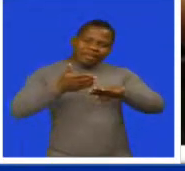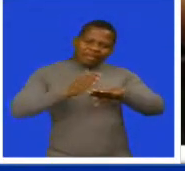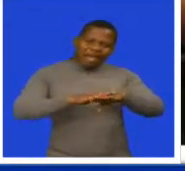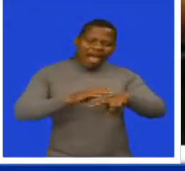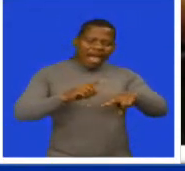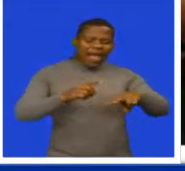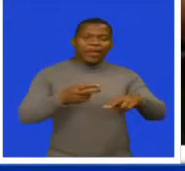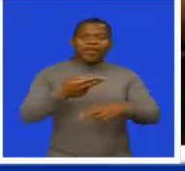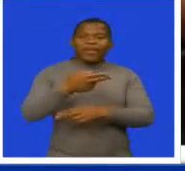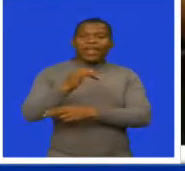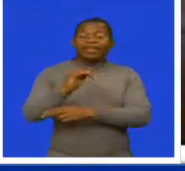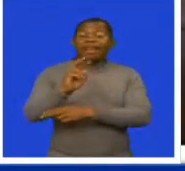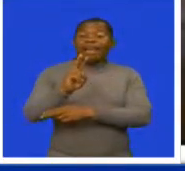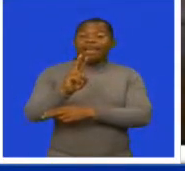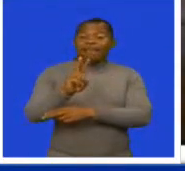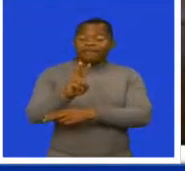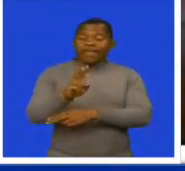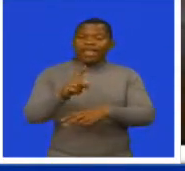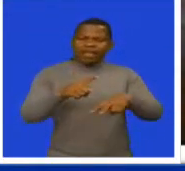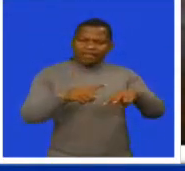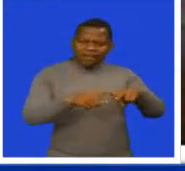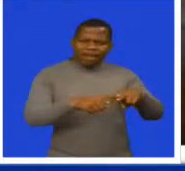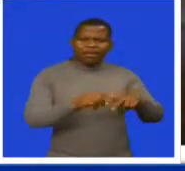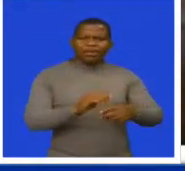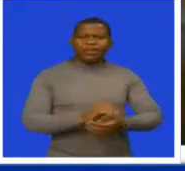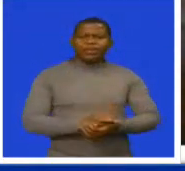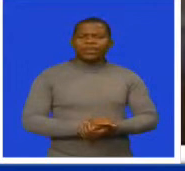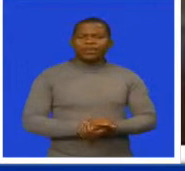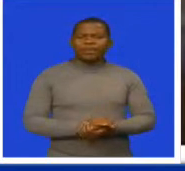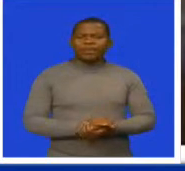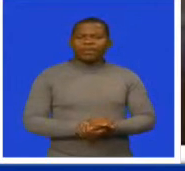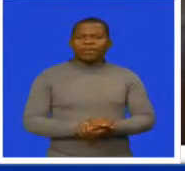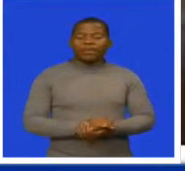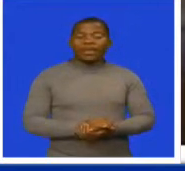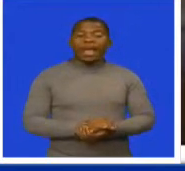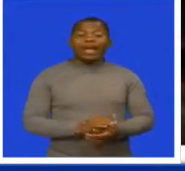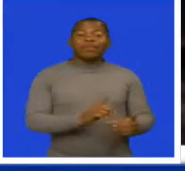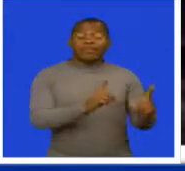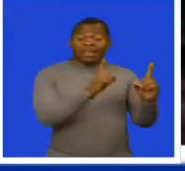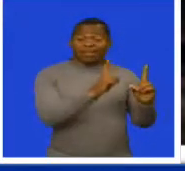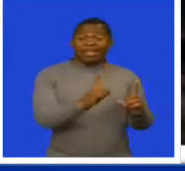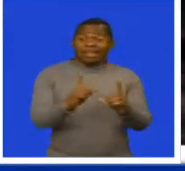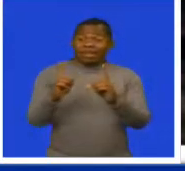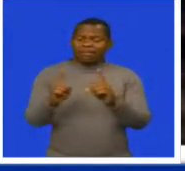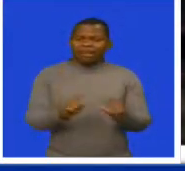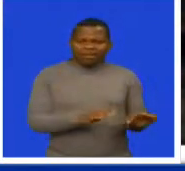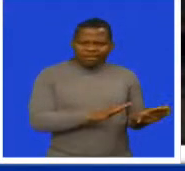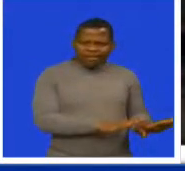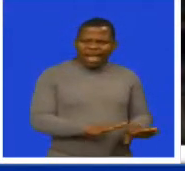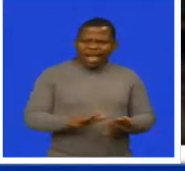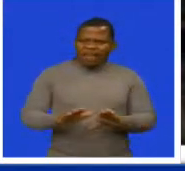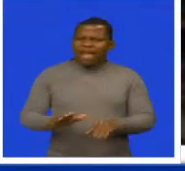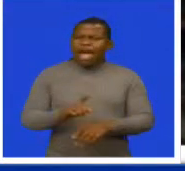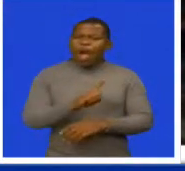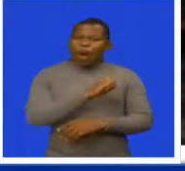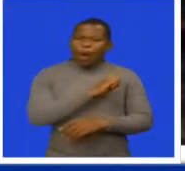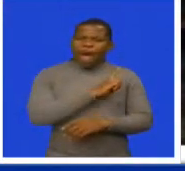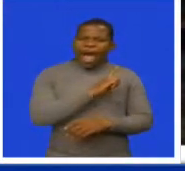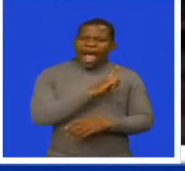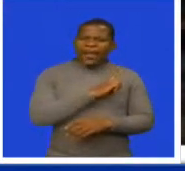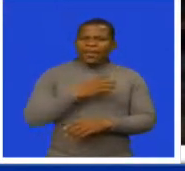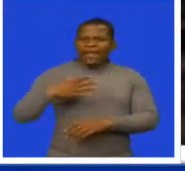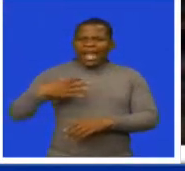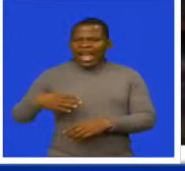nasekulandzeni maphilisi bangabhoboki nangesimo sabo sempilo kulabanye labasebenzisana nabo. Lokho-ke sekushintshile ngekuhamba kwesikhathi